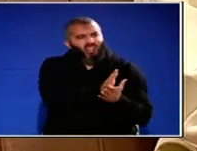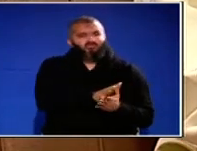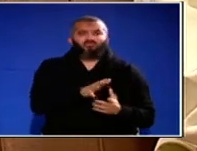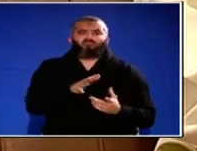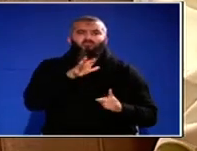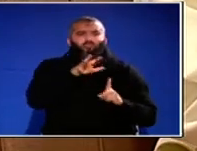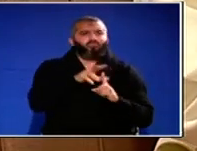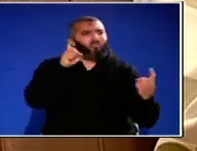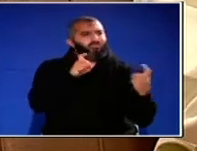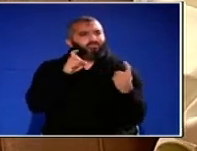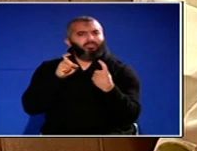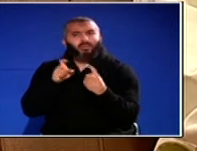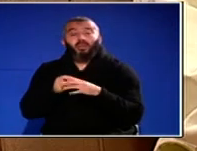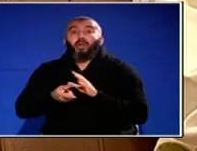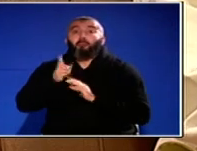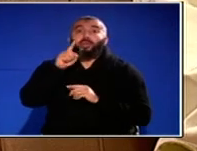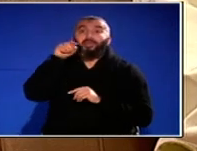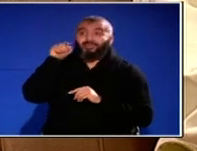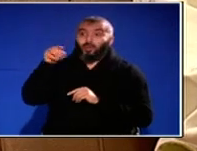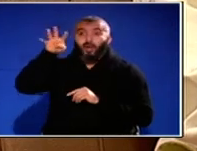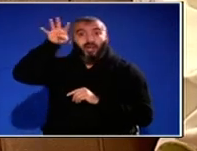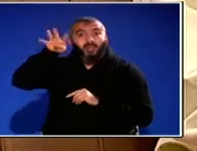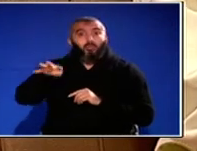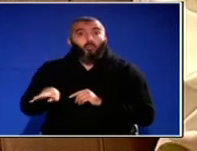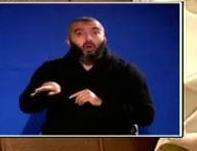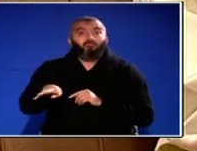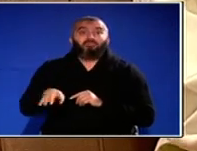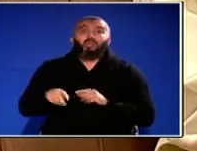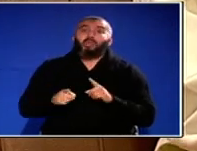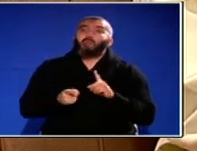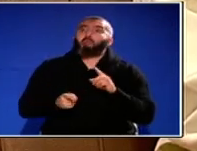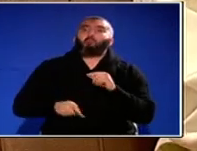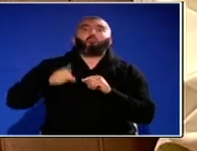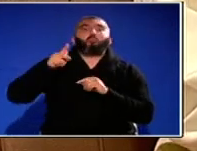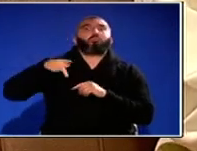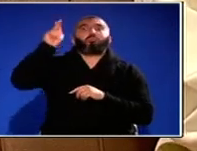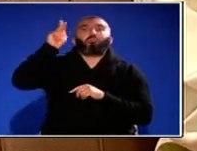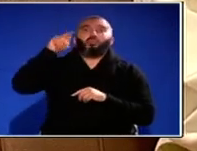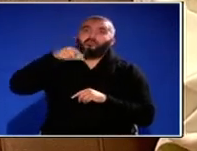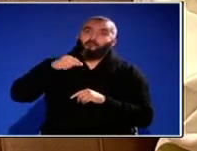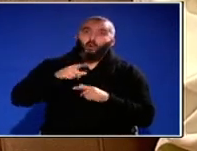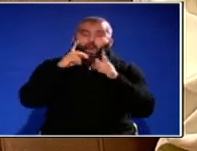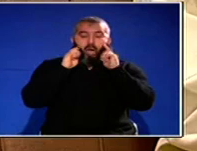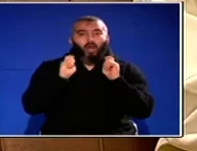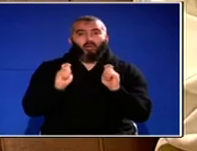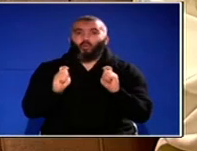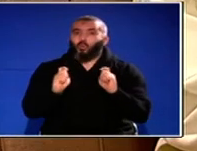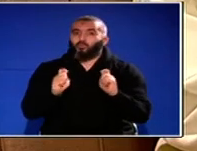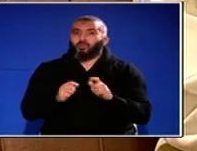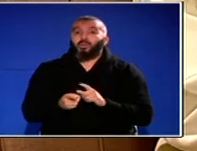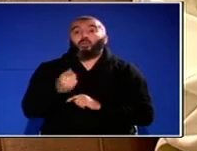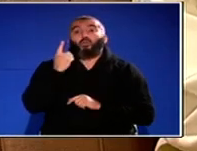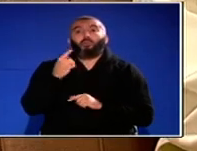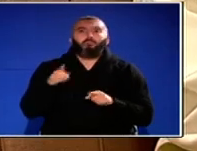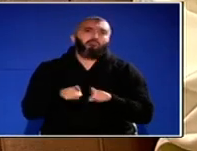ينبغي علينا أن نبالغ الجهد في ألا نظلم. وبالتالي إذا كانت العلاقة بيني وبين